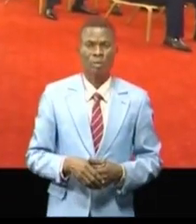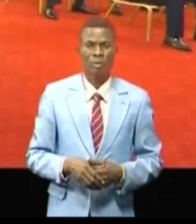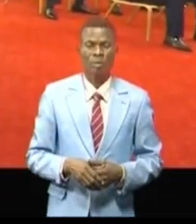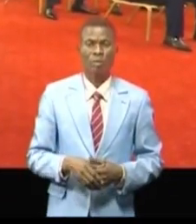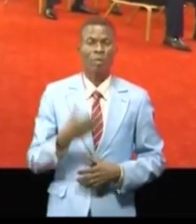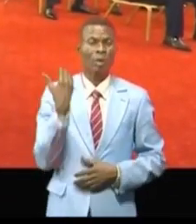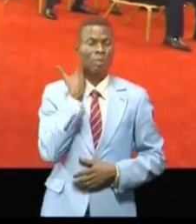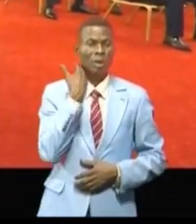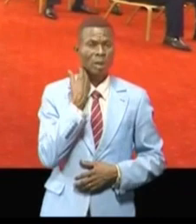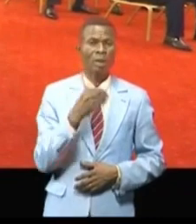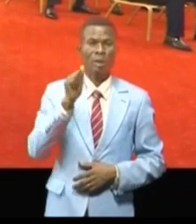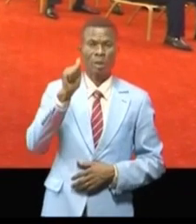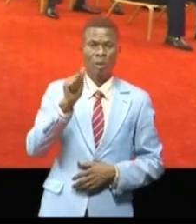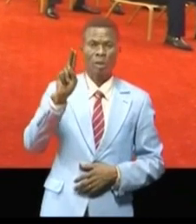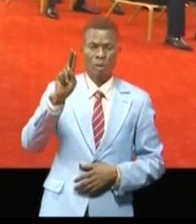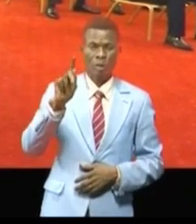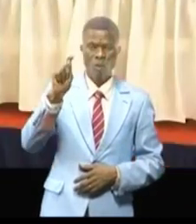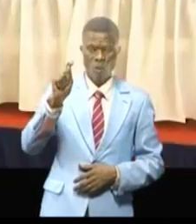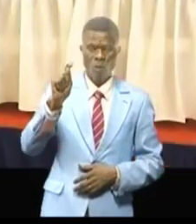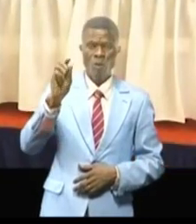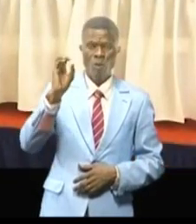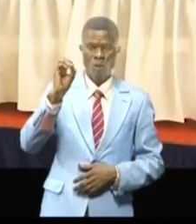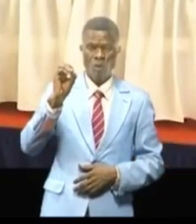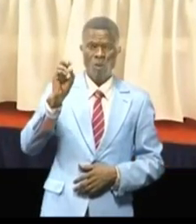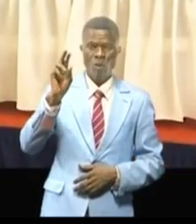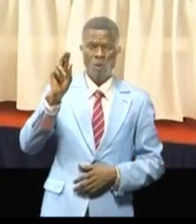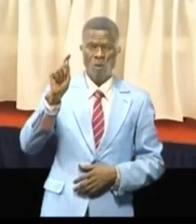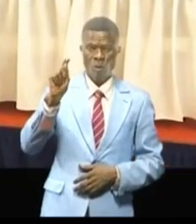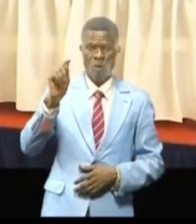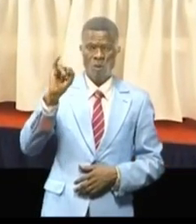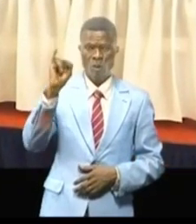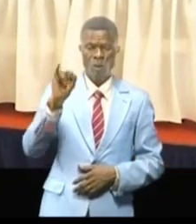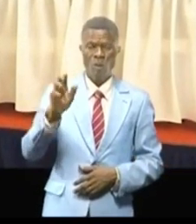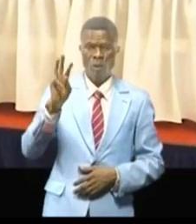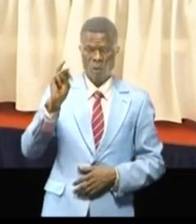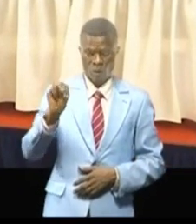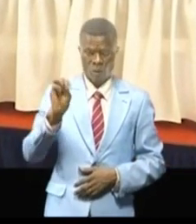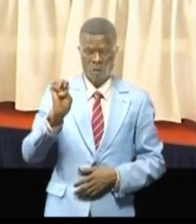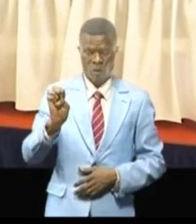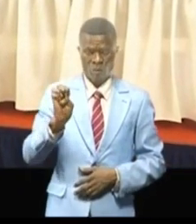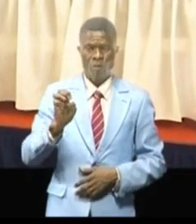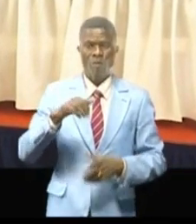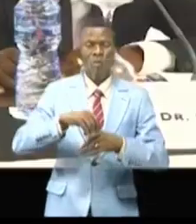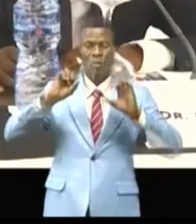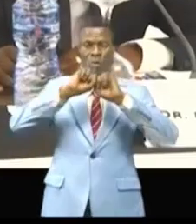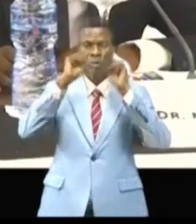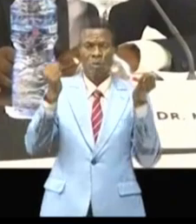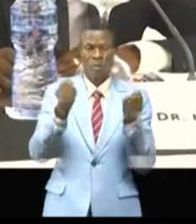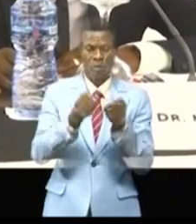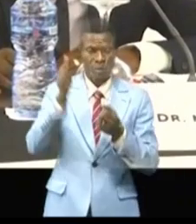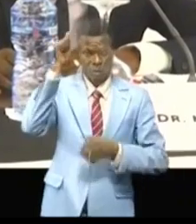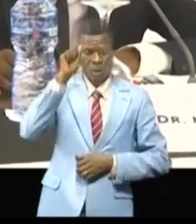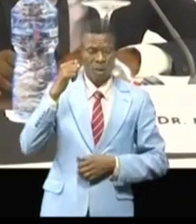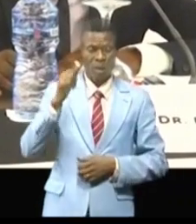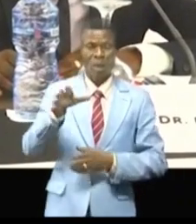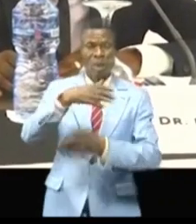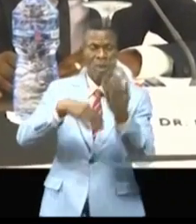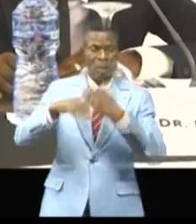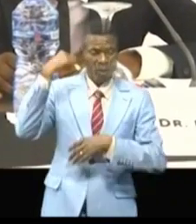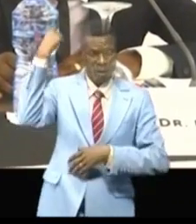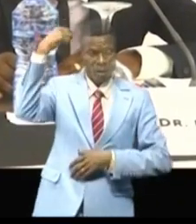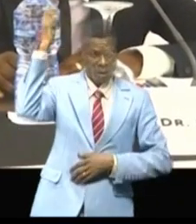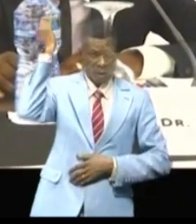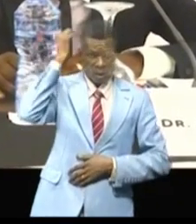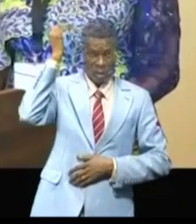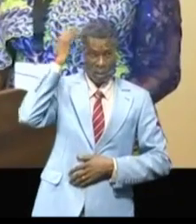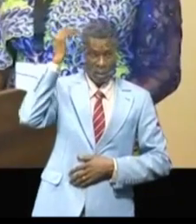L'autisme, considéré comme une pathologie mystérieuse dans la société africaine, il est plutôt un trouble de neurodéveloppement qui